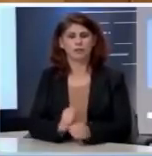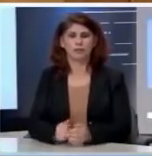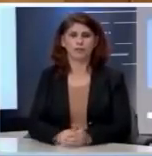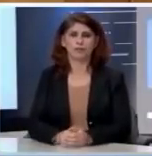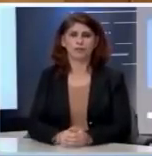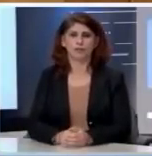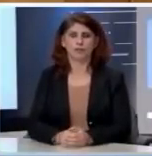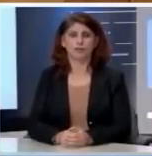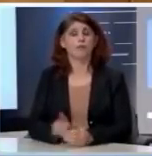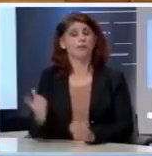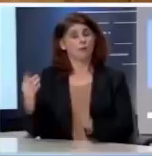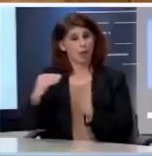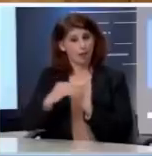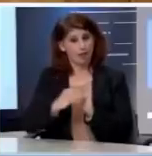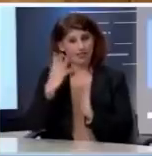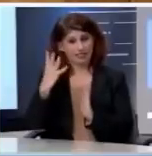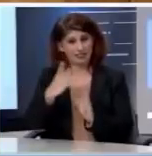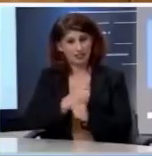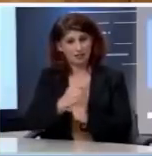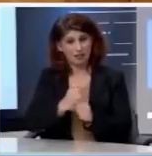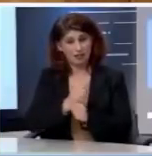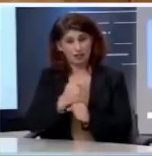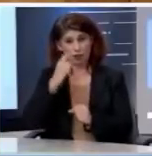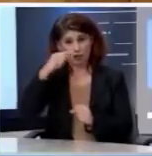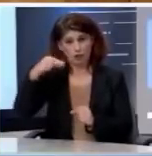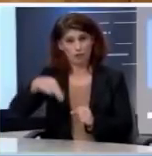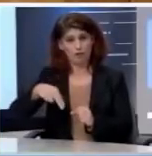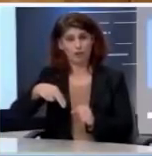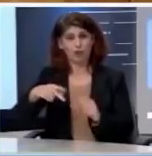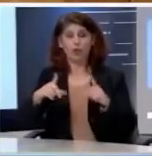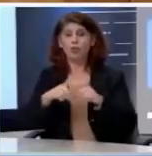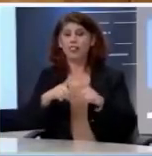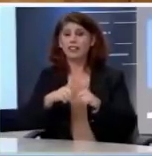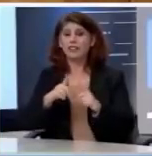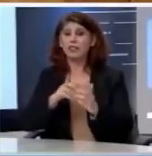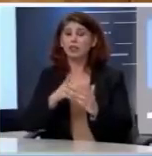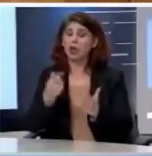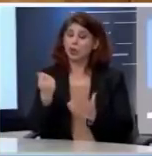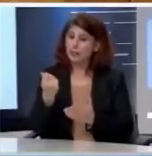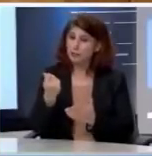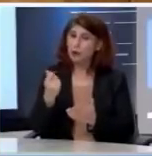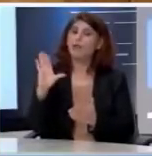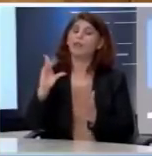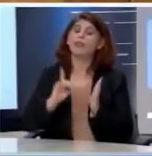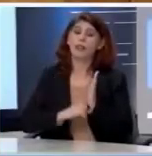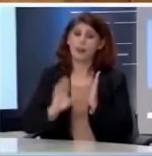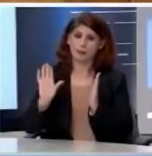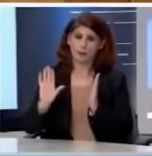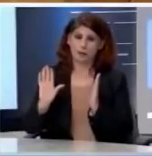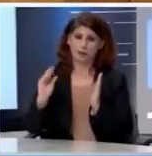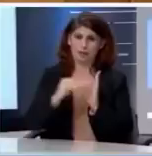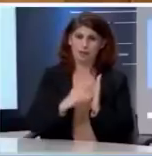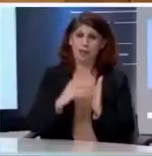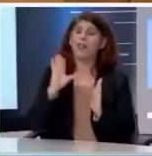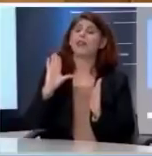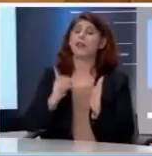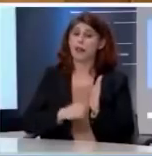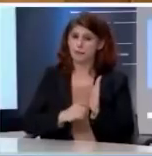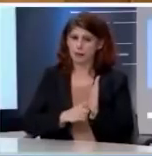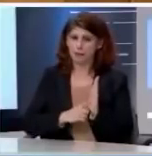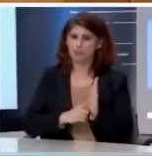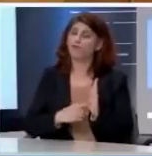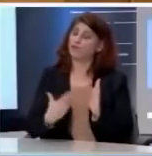καλύτερο. Έβαλε λοιπόν τα τέσσερα φάρμακα της Novartis στο δελτίο τιμών, ενώ δεν έπρεπε να τα βάλει. Ενώ δεν